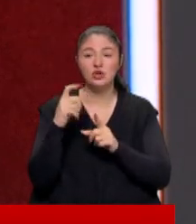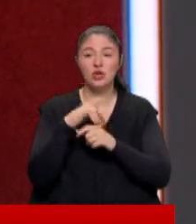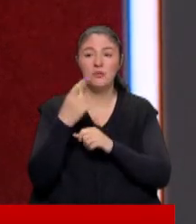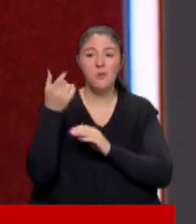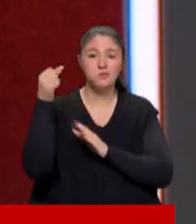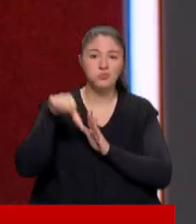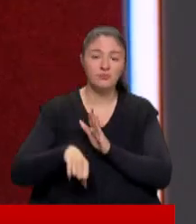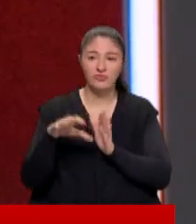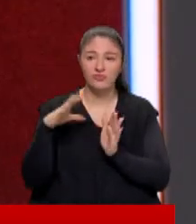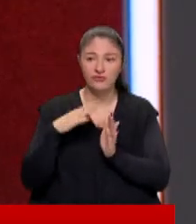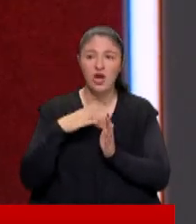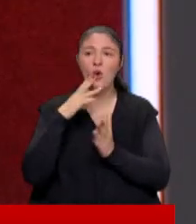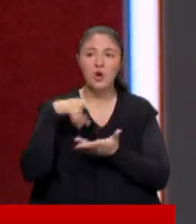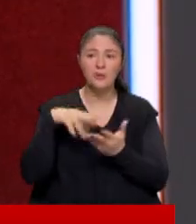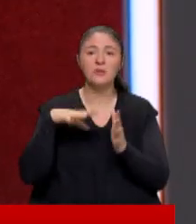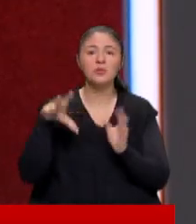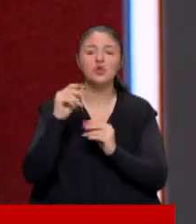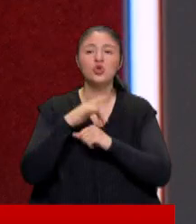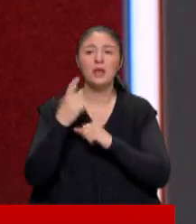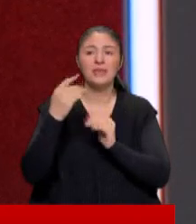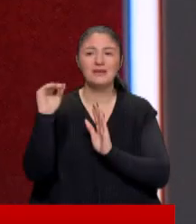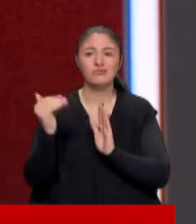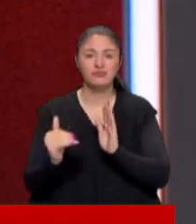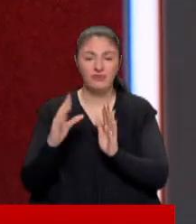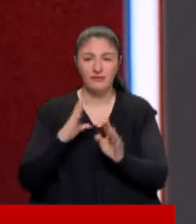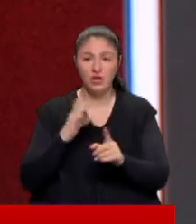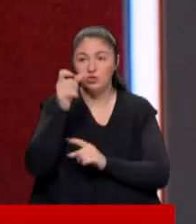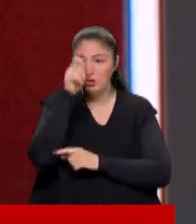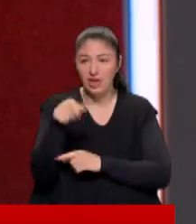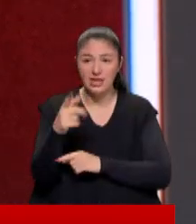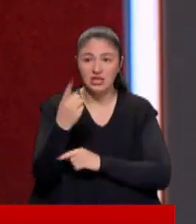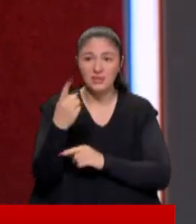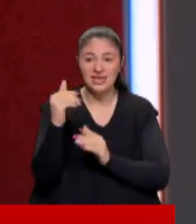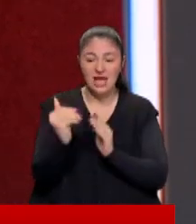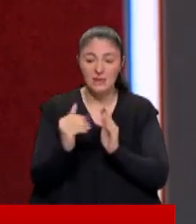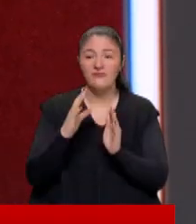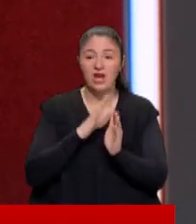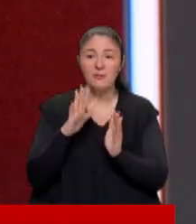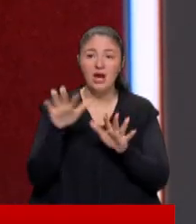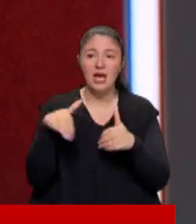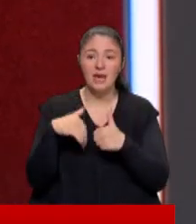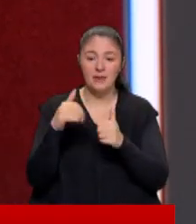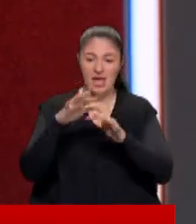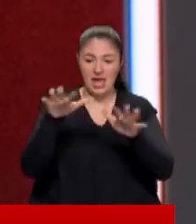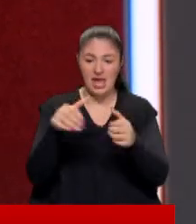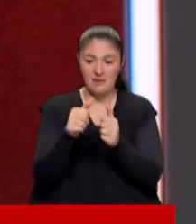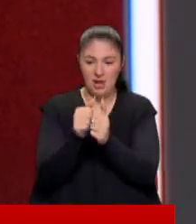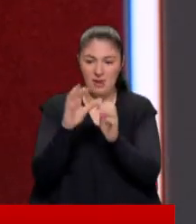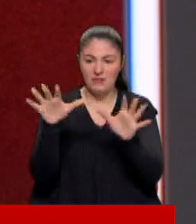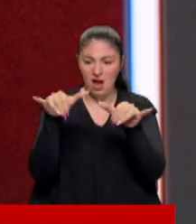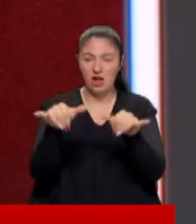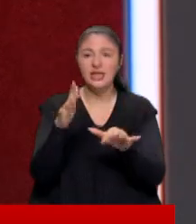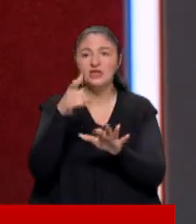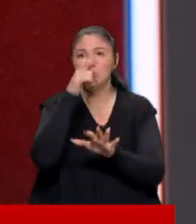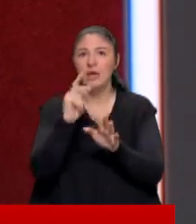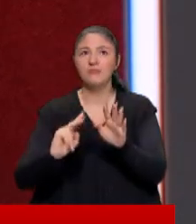çakılma var. Yani matematik, fen ve okumada tüm OECD ülkelerinde bir gerileme var. Türkiye'de de işte bir gerileme var ama hep beraber bir gerileme olduğu için Türkiye